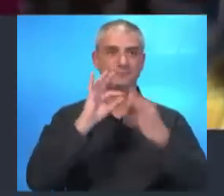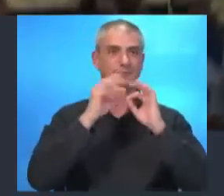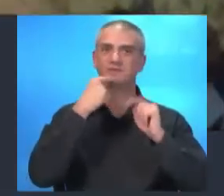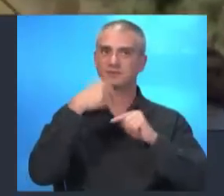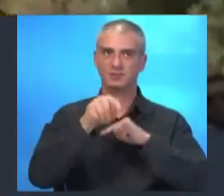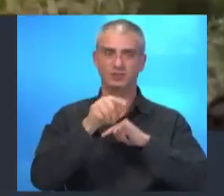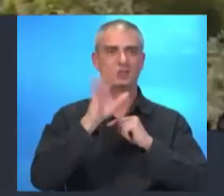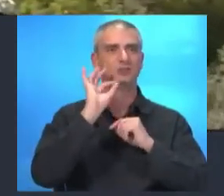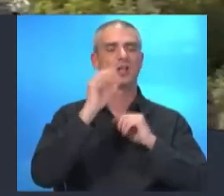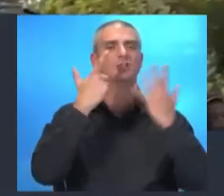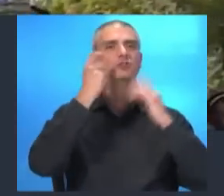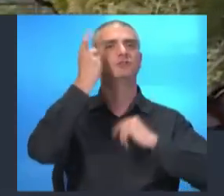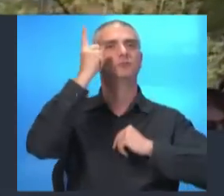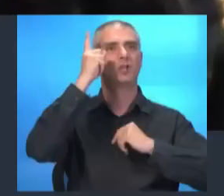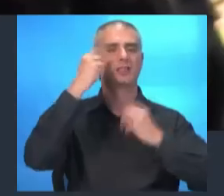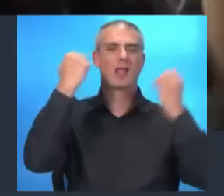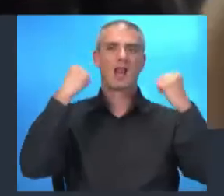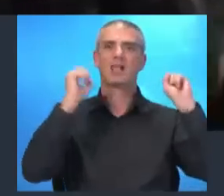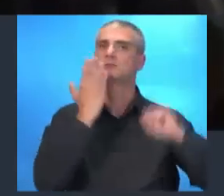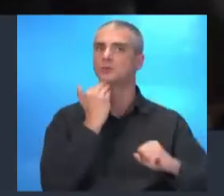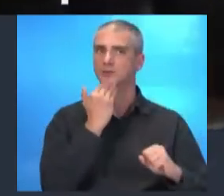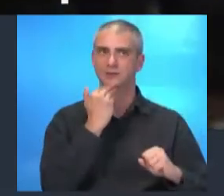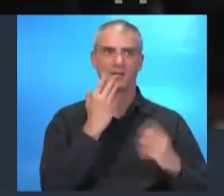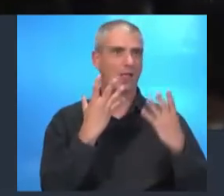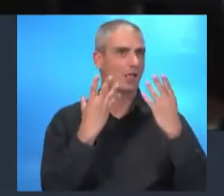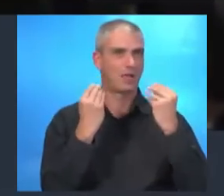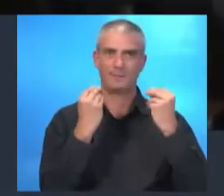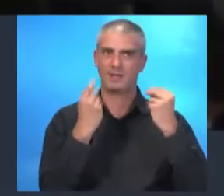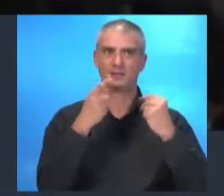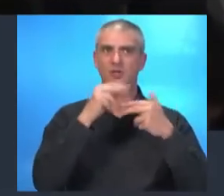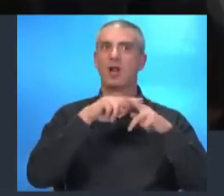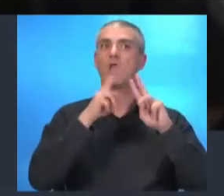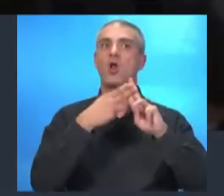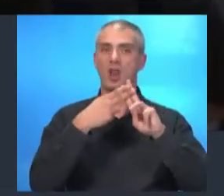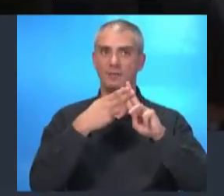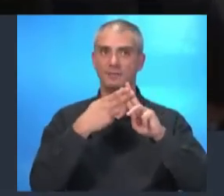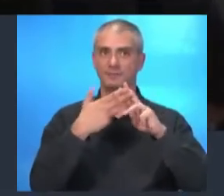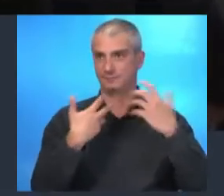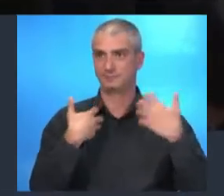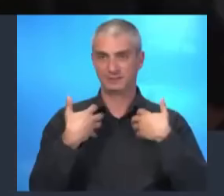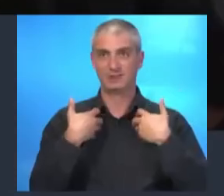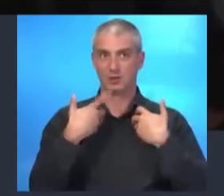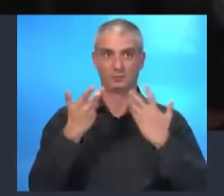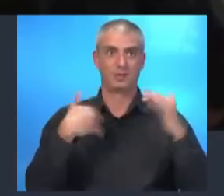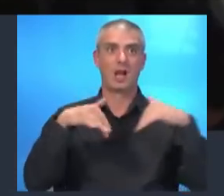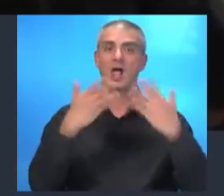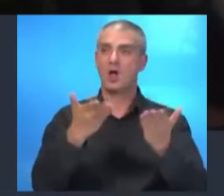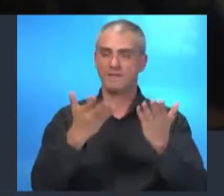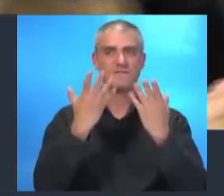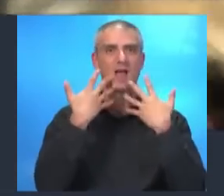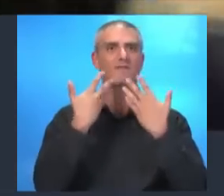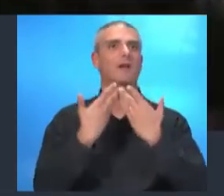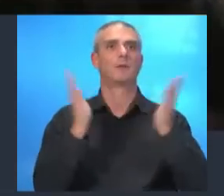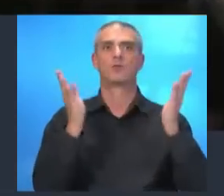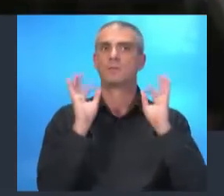הוא בסימן 70 שנה לעצמאות ישראל. הרבה מאוד יצירות מהעולם, יצירות לרחוב, באוויר הפתוח,